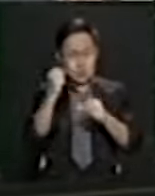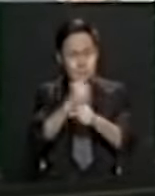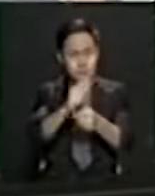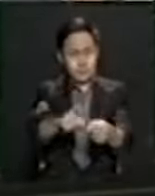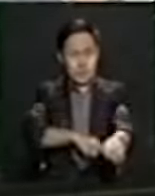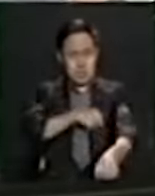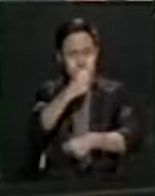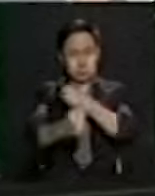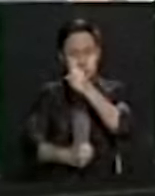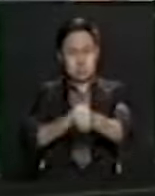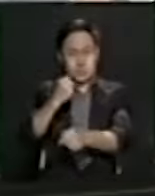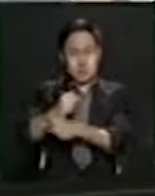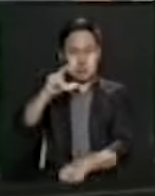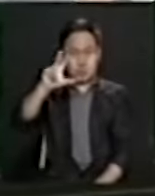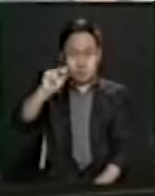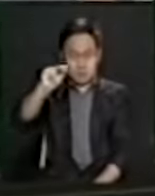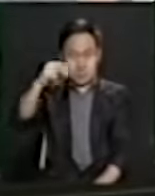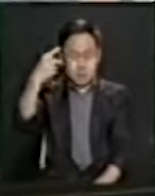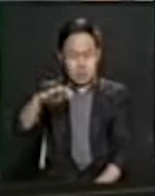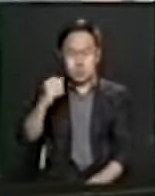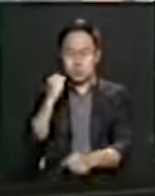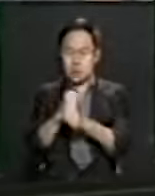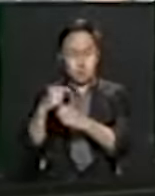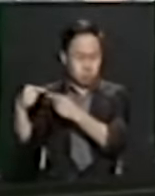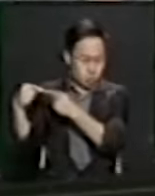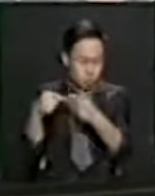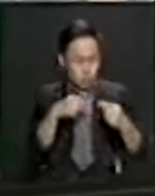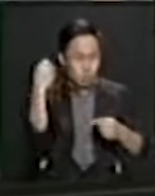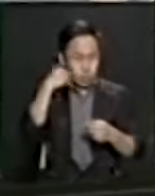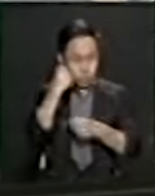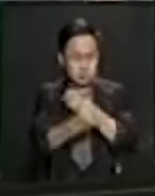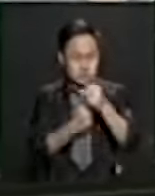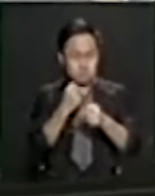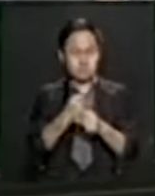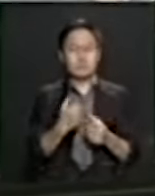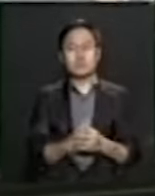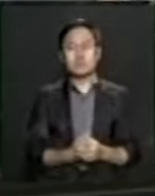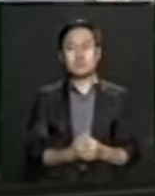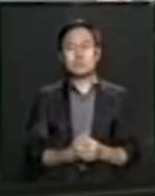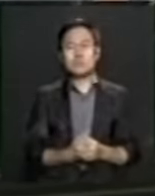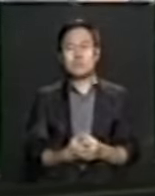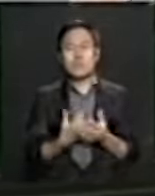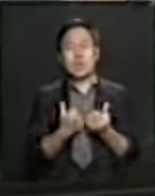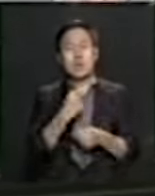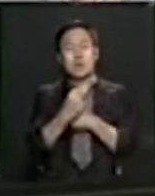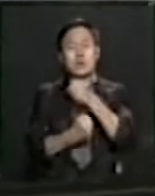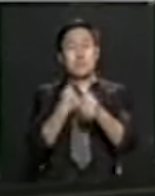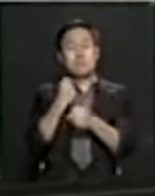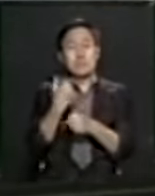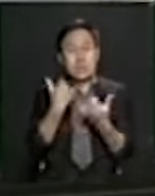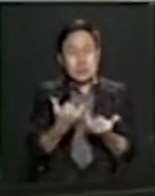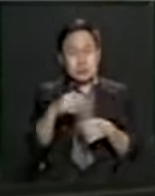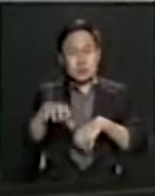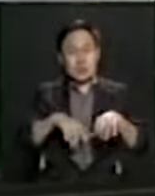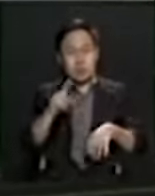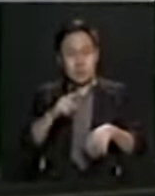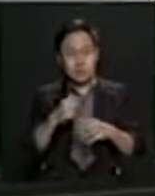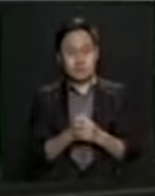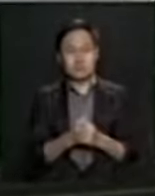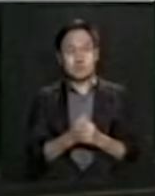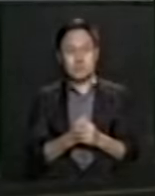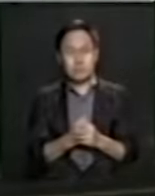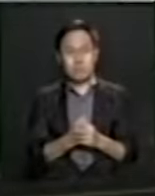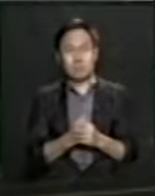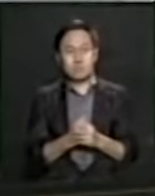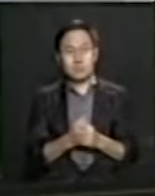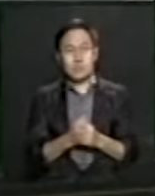ครับ โอ้ก็คือจัดกิจกรรมอย่างต่อเนื่อง มาต่อเนื่อง ครับ แต่ปีนี้เป็นรูปแบบอย่างไรฮะ ก็ขอท้าวความอันนี้ก ็